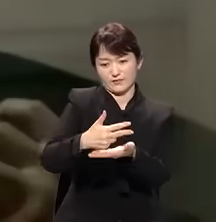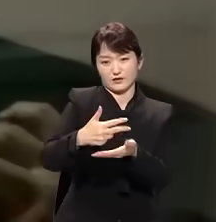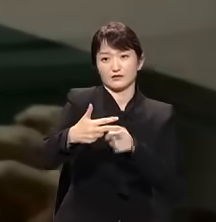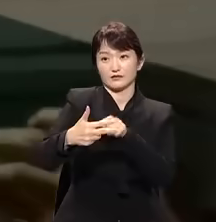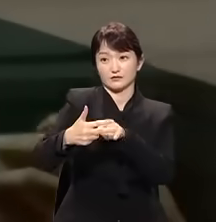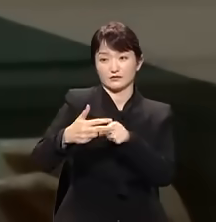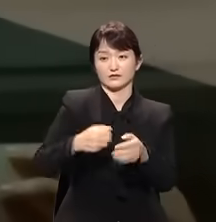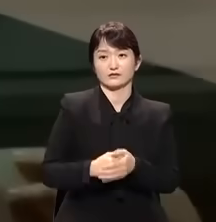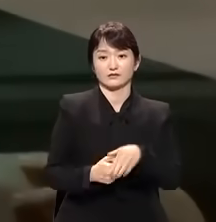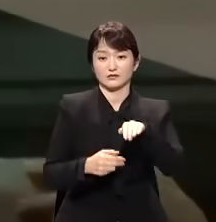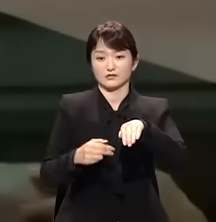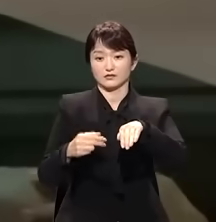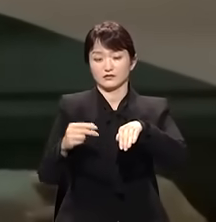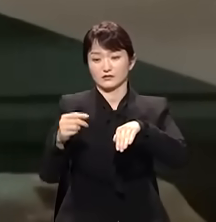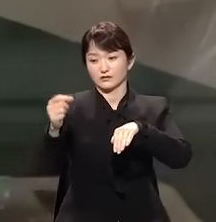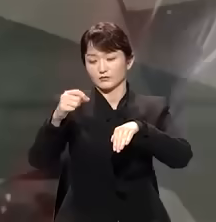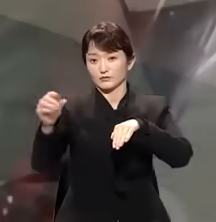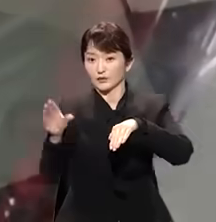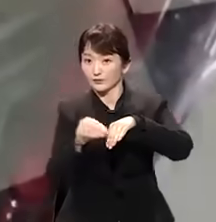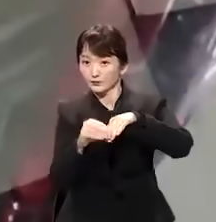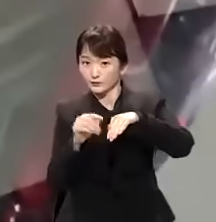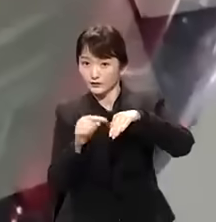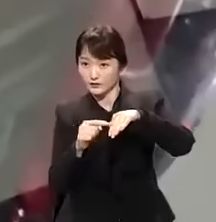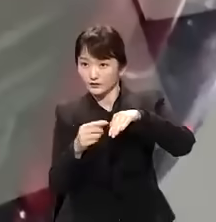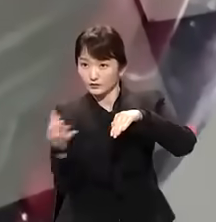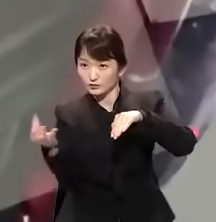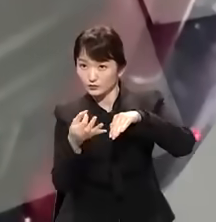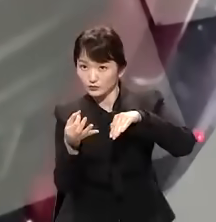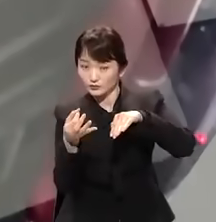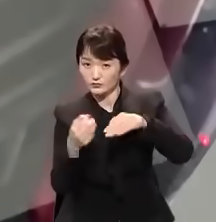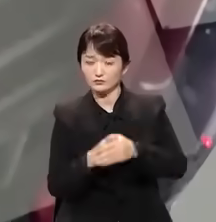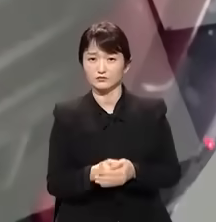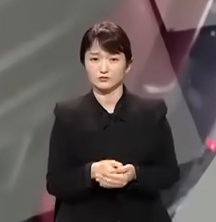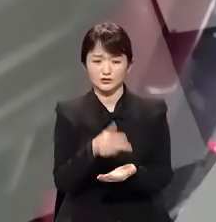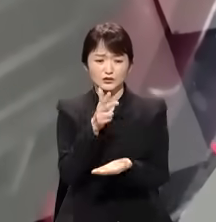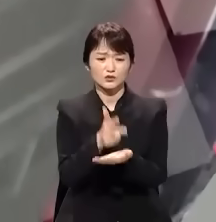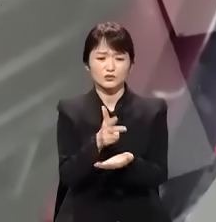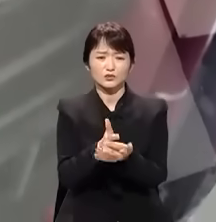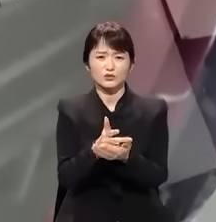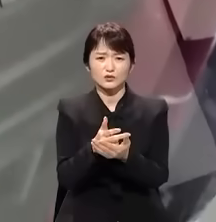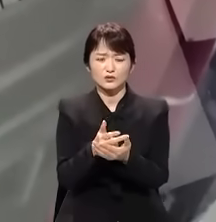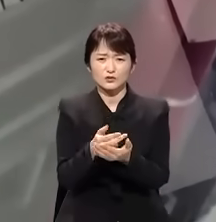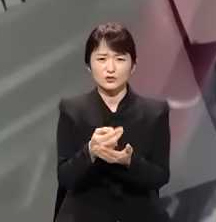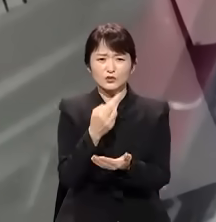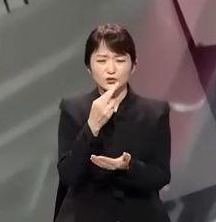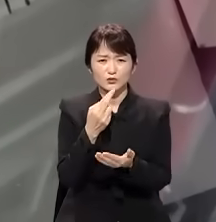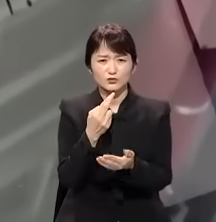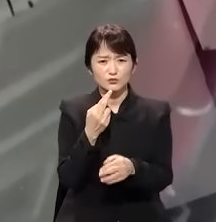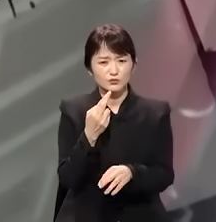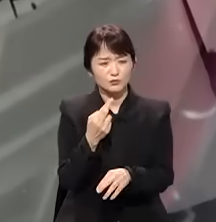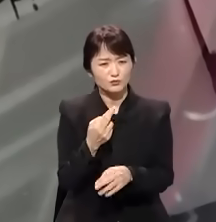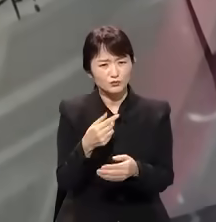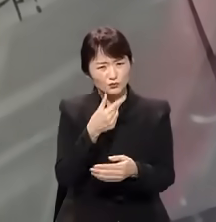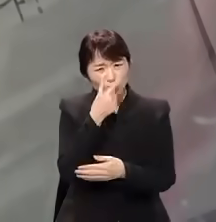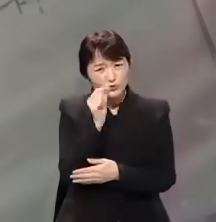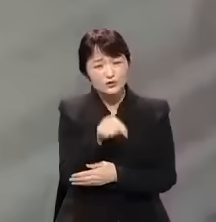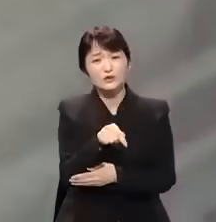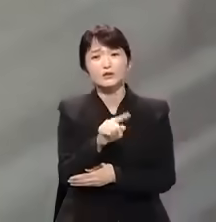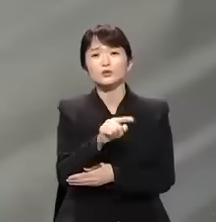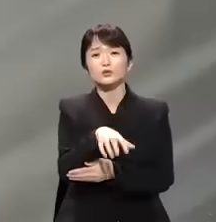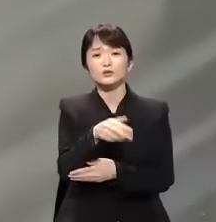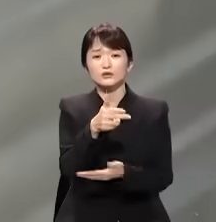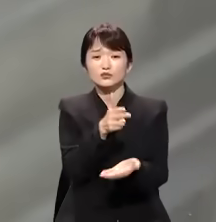차주가 남긴 메모지가 있는데요 자 사진으로 보시죠 아 주차 공간이 없는데 그러 어디다 주하 아이 진짜 장애인 주차